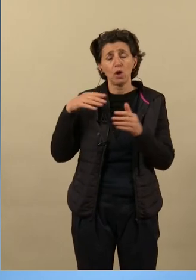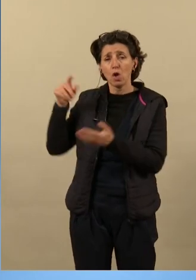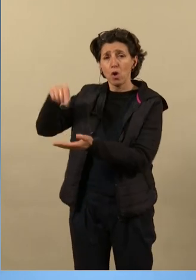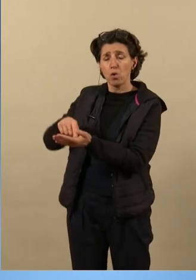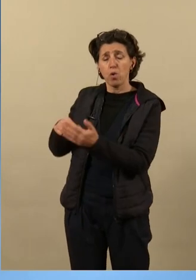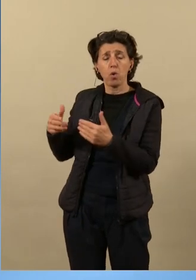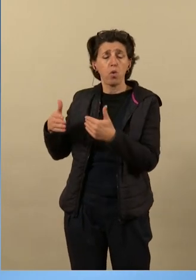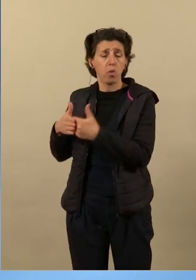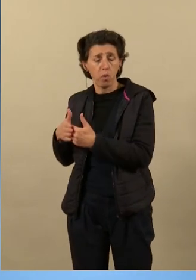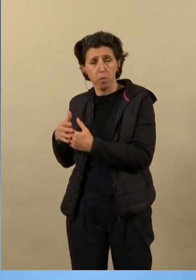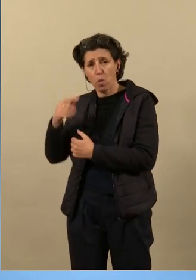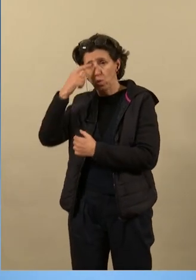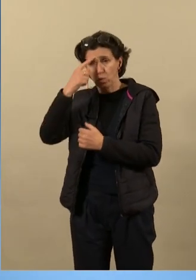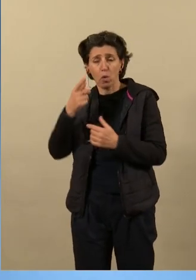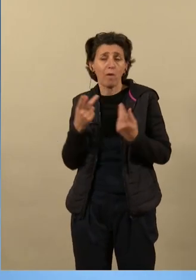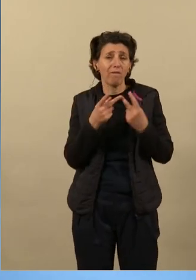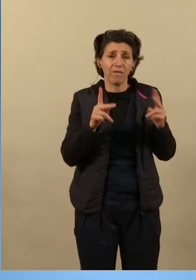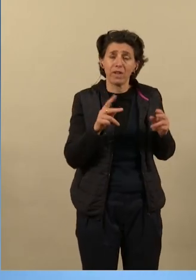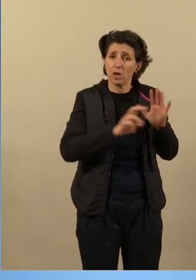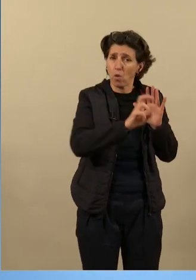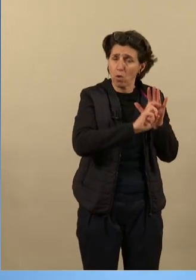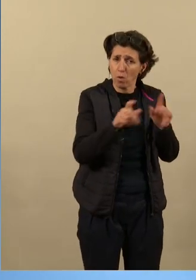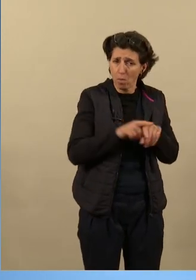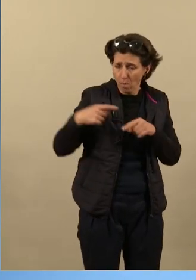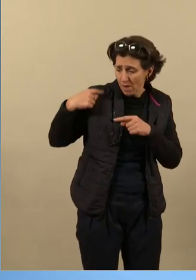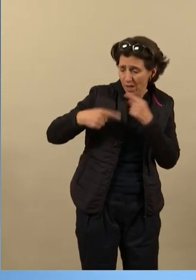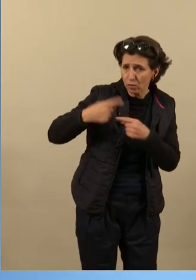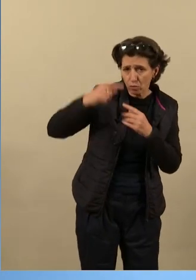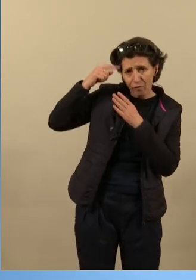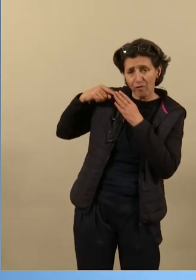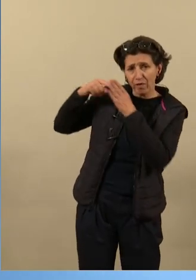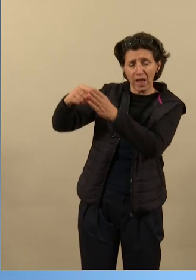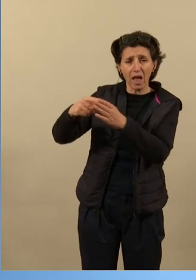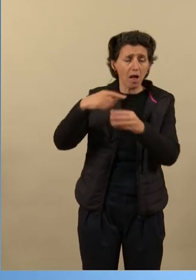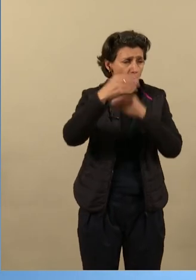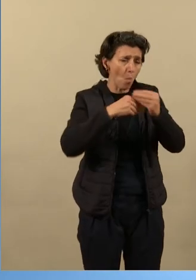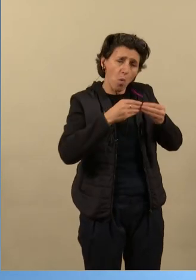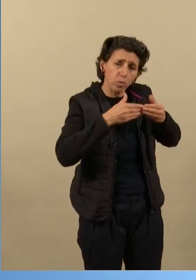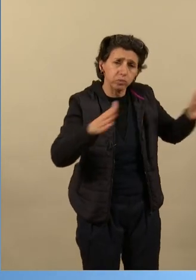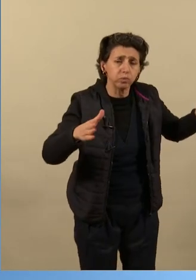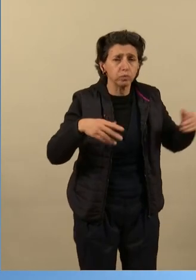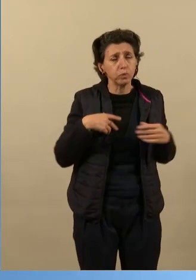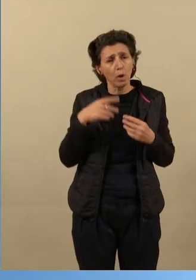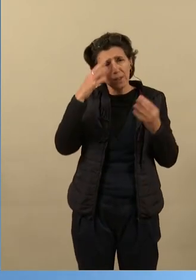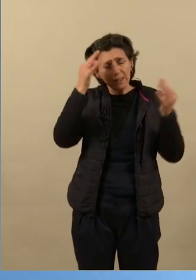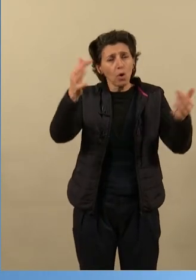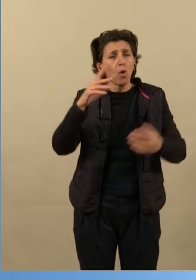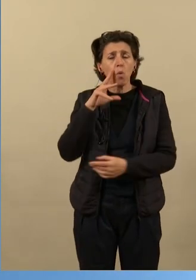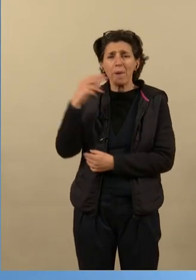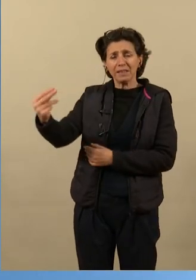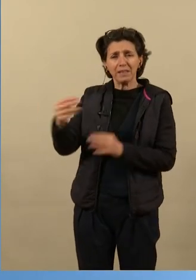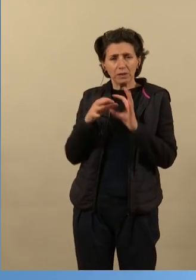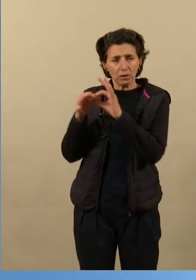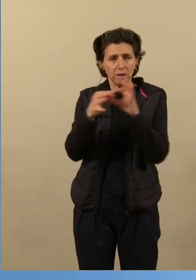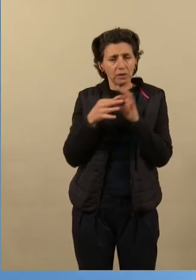Grenoble fidèle à sa tradition d'ouverture au monde ainsi qu'à ses valeurs humanistes et solidaires envers les peuples rappelle son